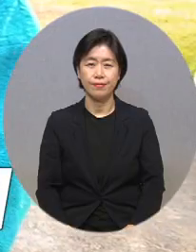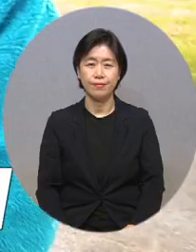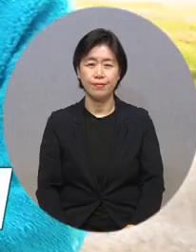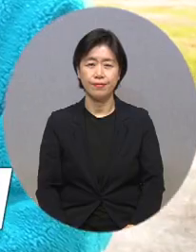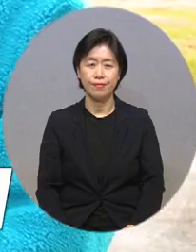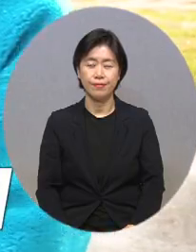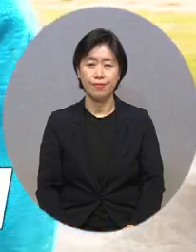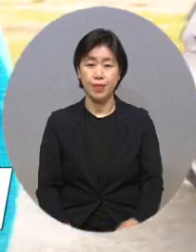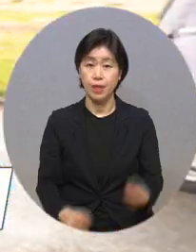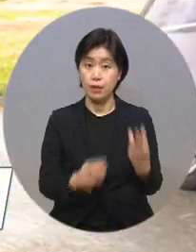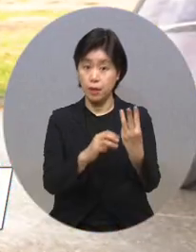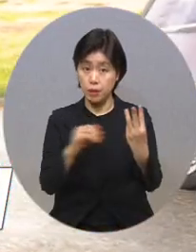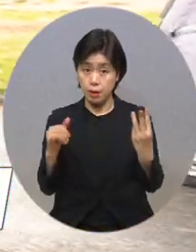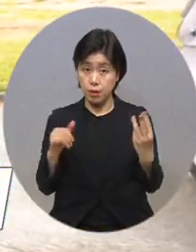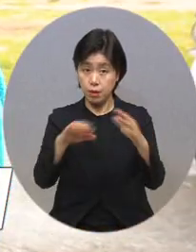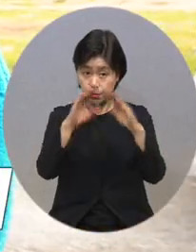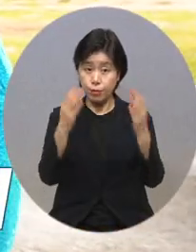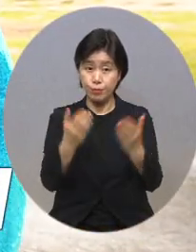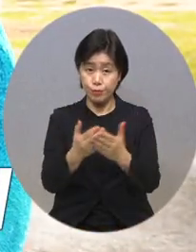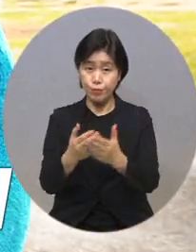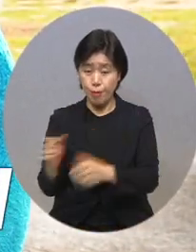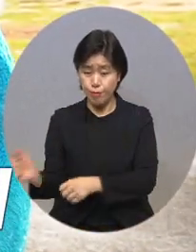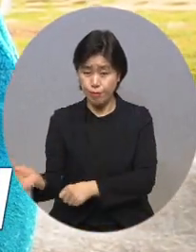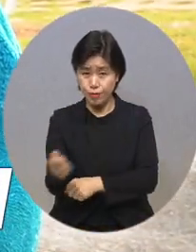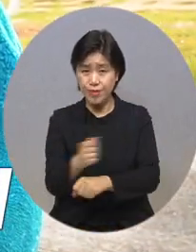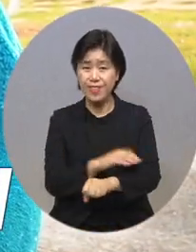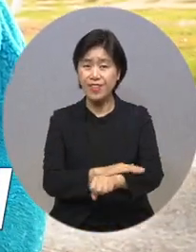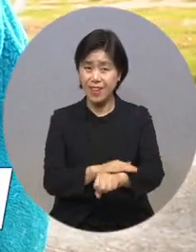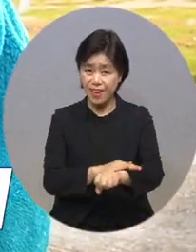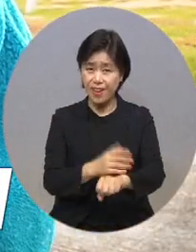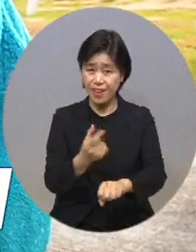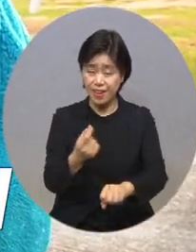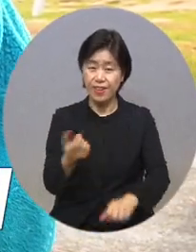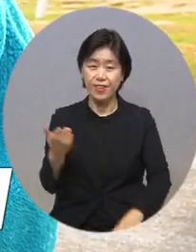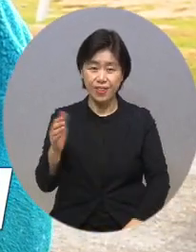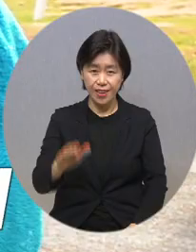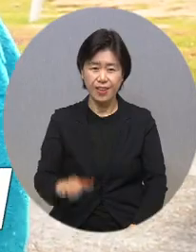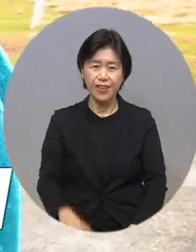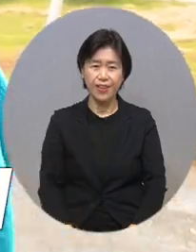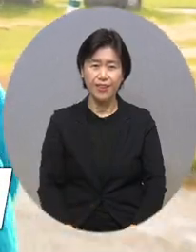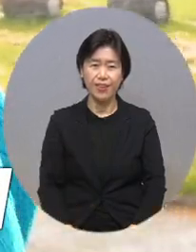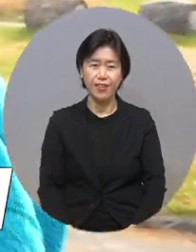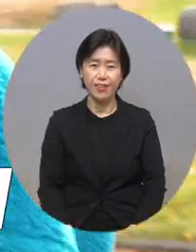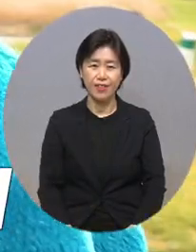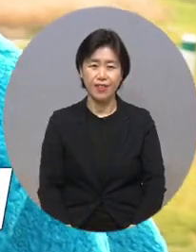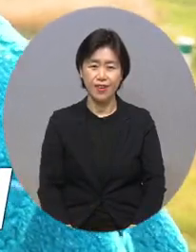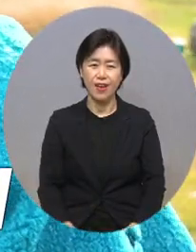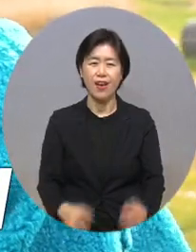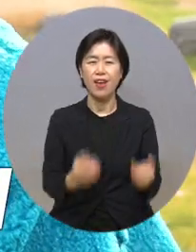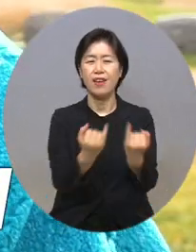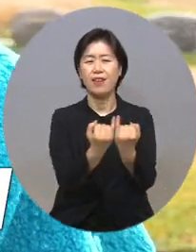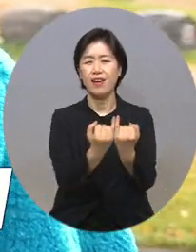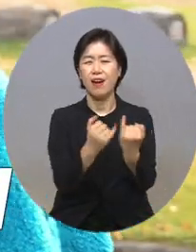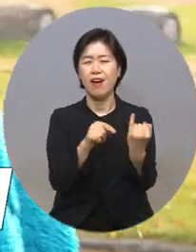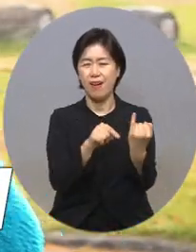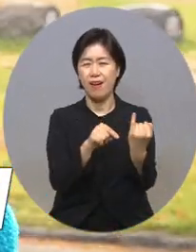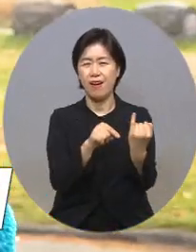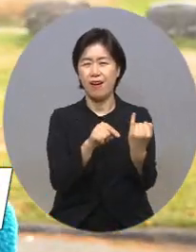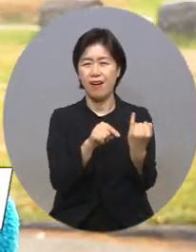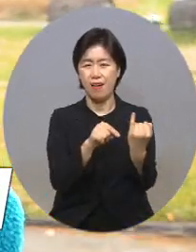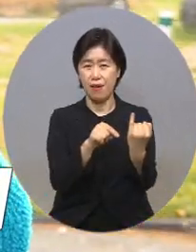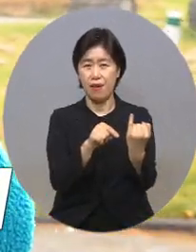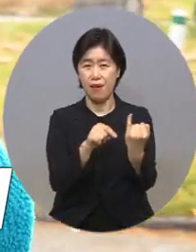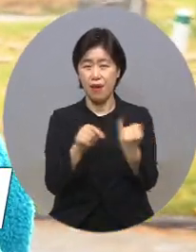자, 세 분 다 아주 회원에 잘 올라왔는데 네. 역시 여자분이 라서 거리가 가장